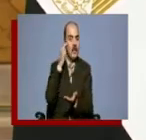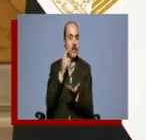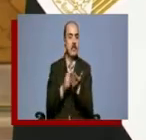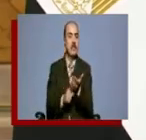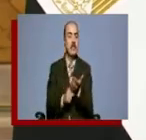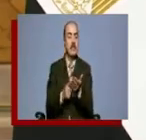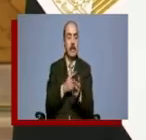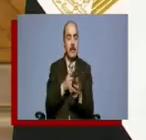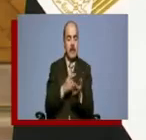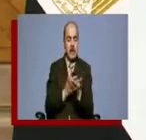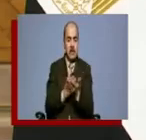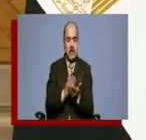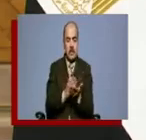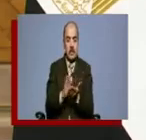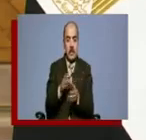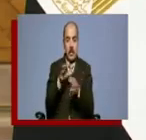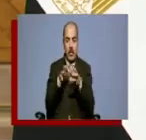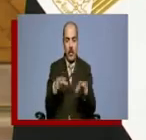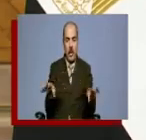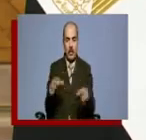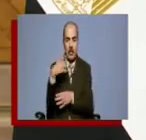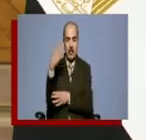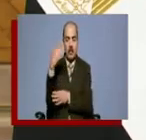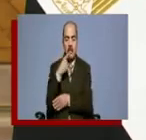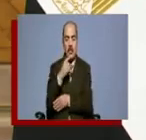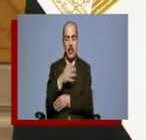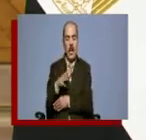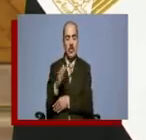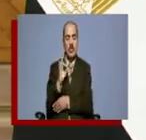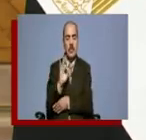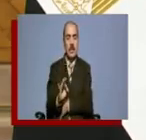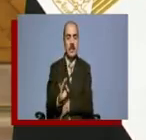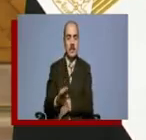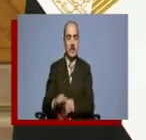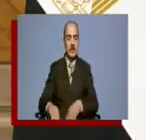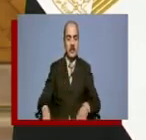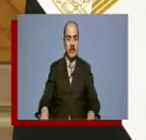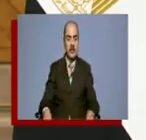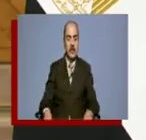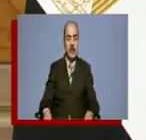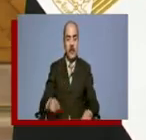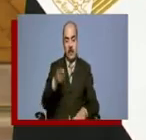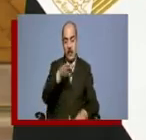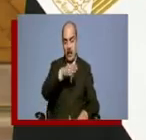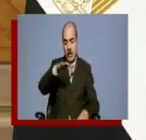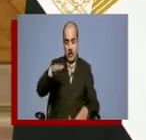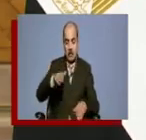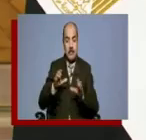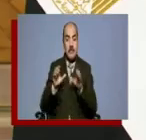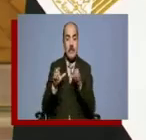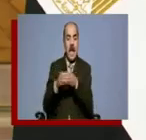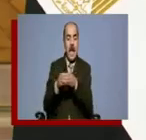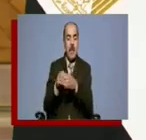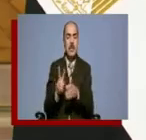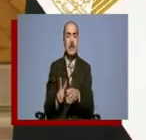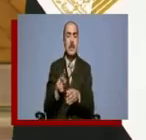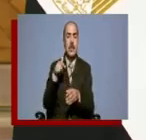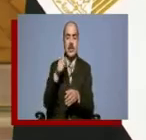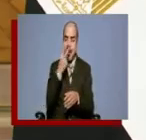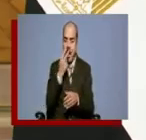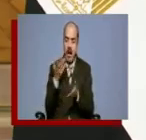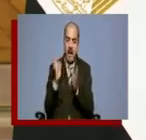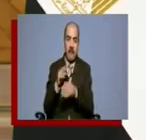وادارته للقصه الموضوع كبير جدا السادات يعني الناس عشان برض على السوشيال ميديا لما كان بيكلم بيجن